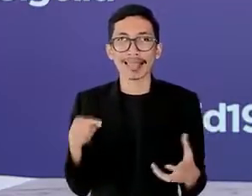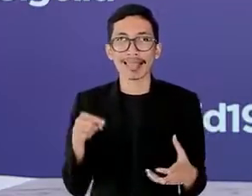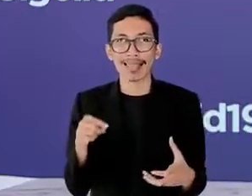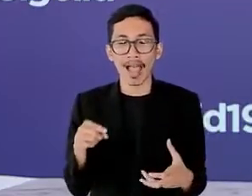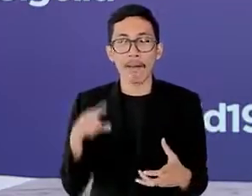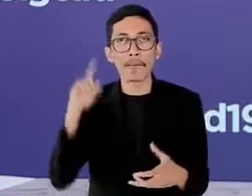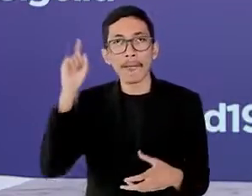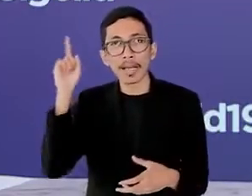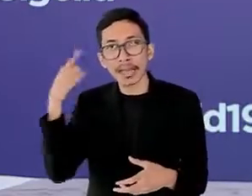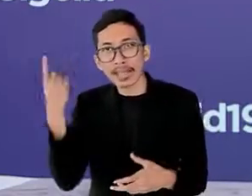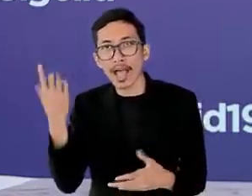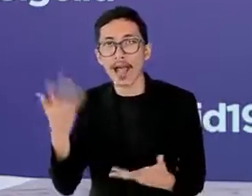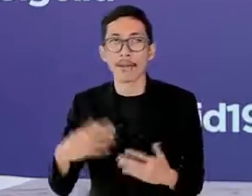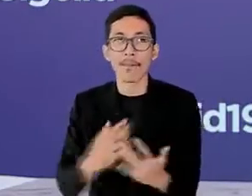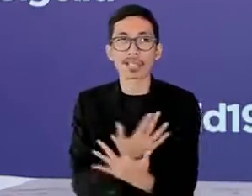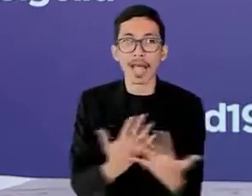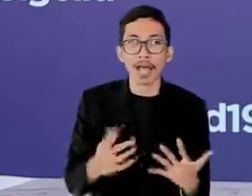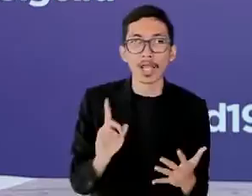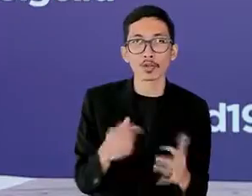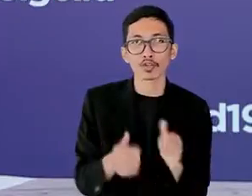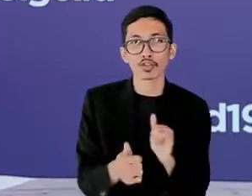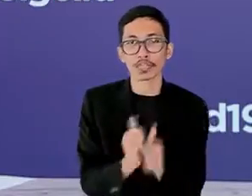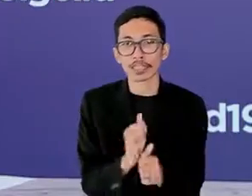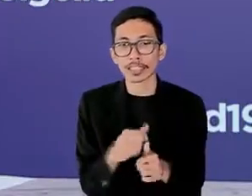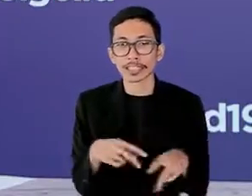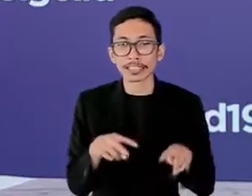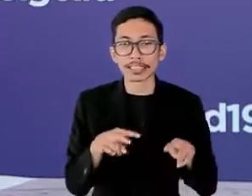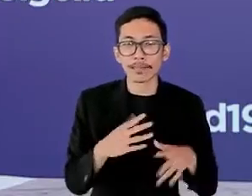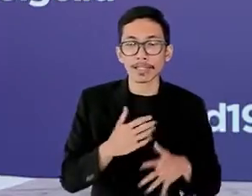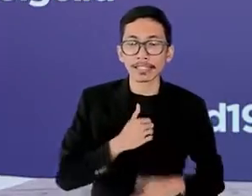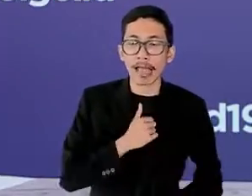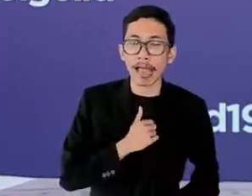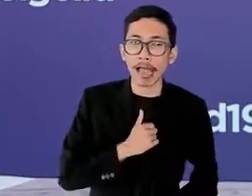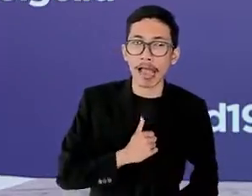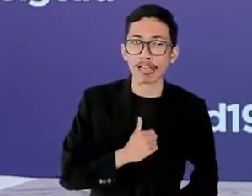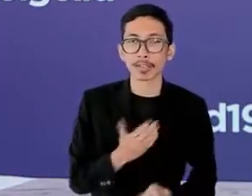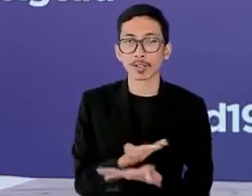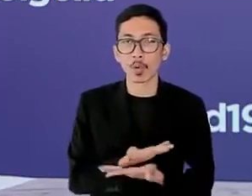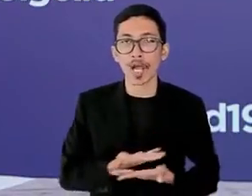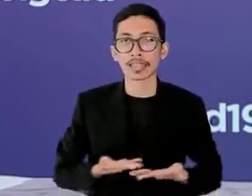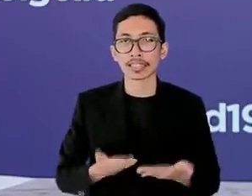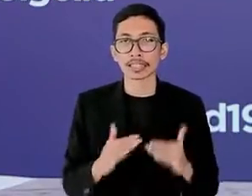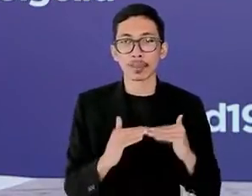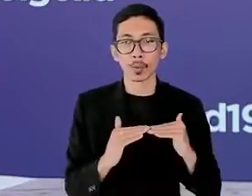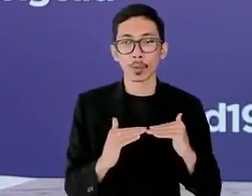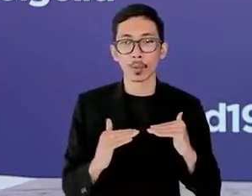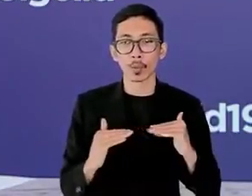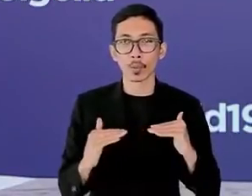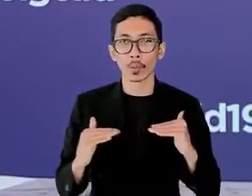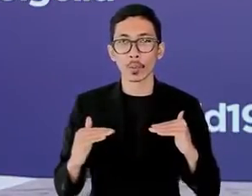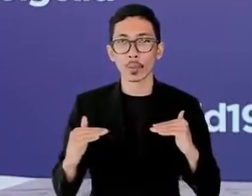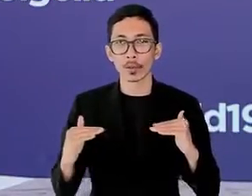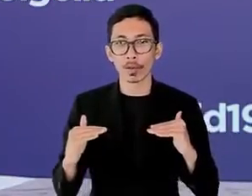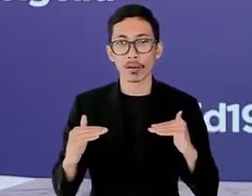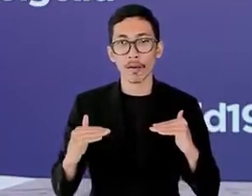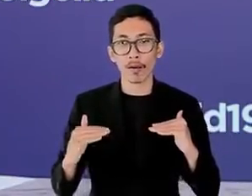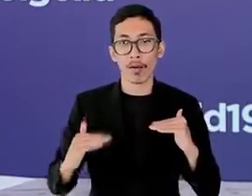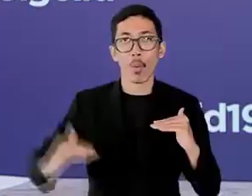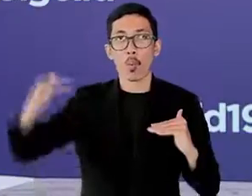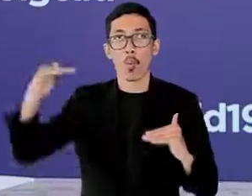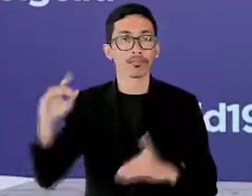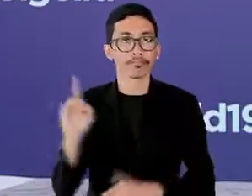diuji kedisiplinan dan ketahanannya untuk mempertahankan situasi yang telah melanda ini agar tidak kembali